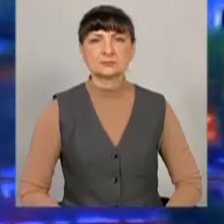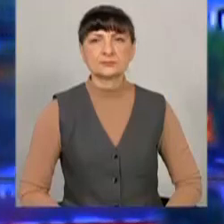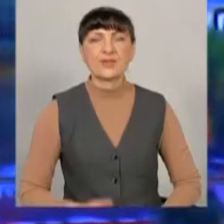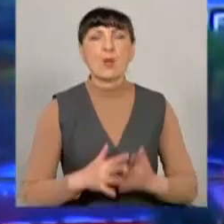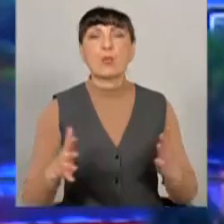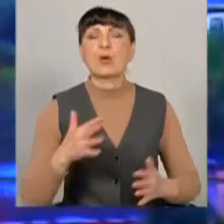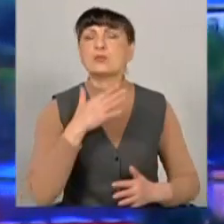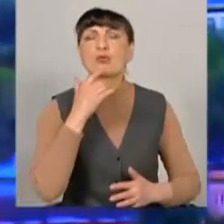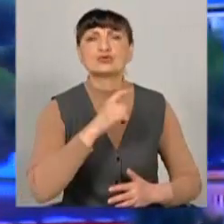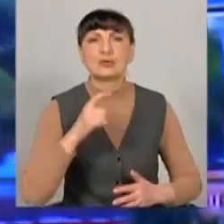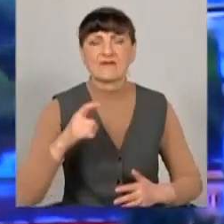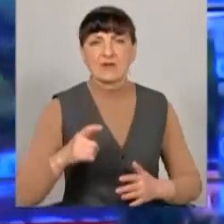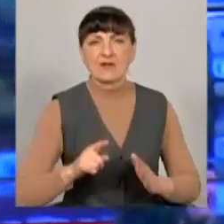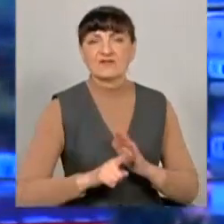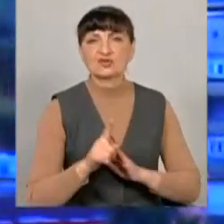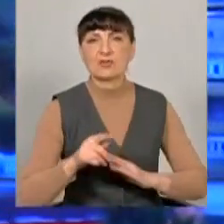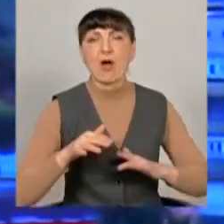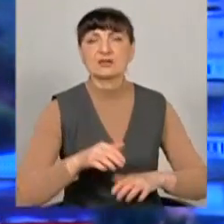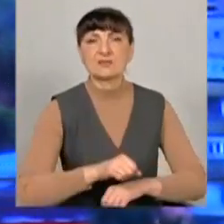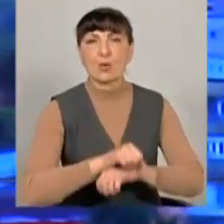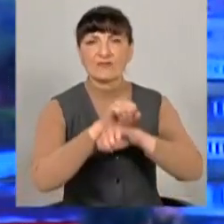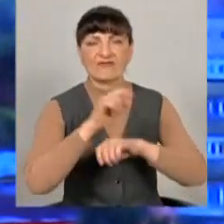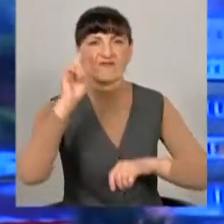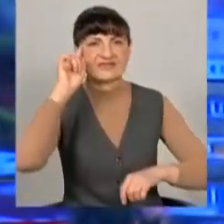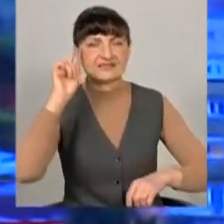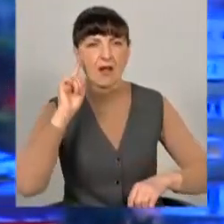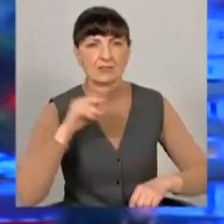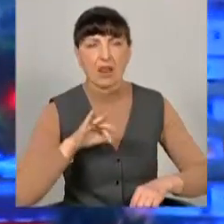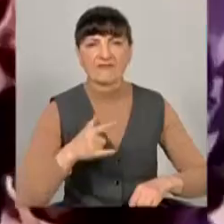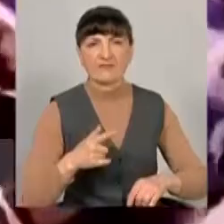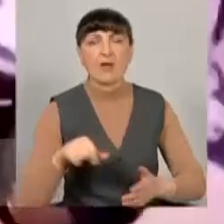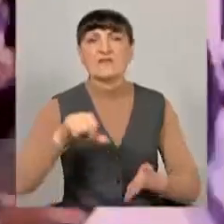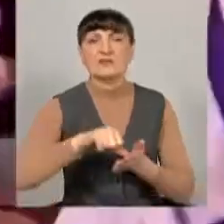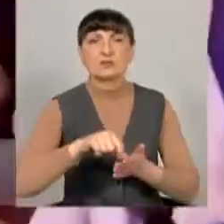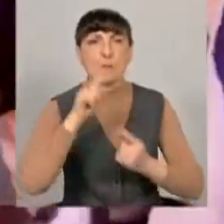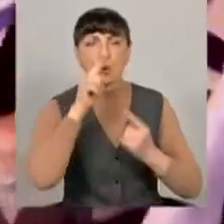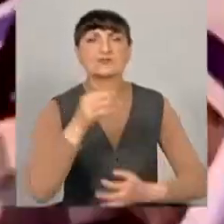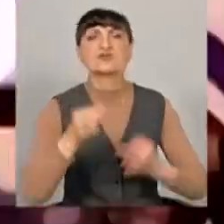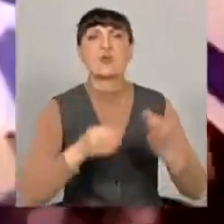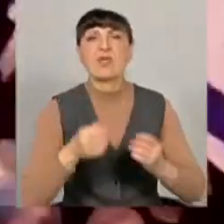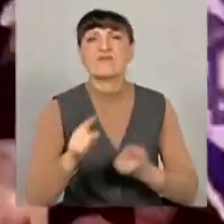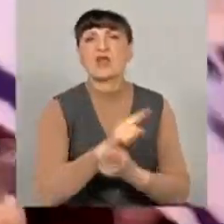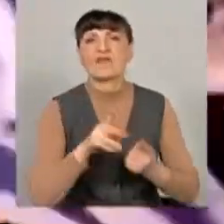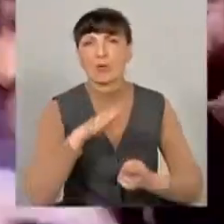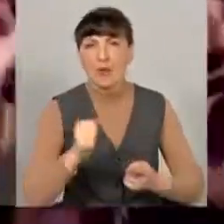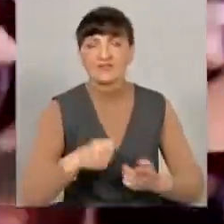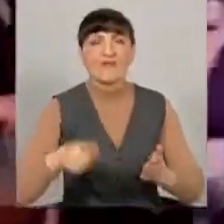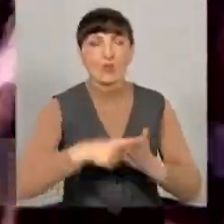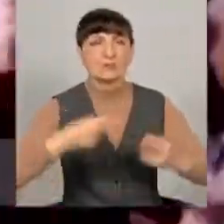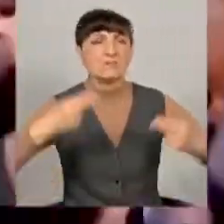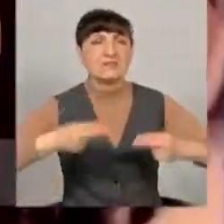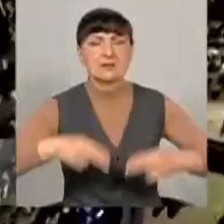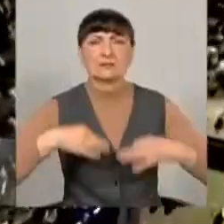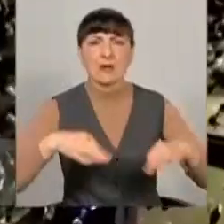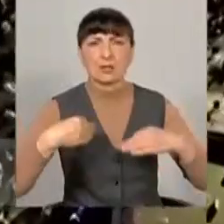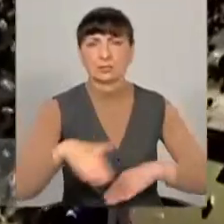Более сотни тысяч человек вышли на акцию протеста в Тель-Авиве. Демонстранты снова выступили против судебной реформы. В городе временно перекрыли движение